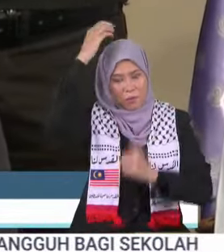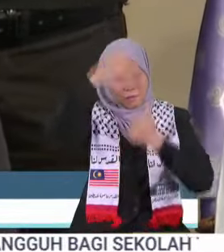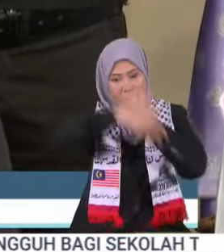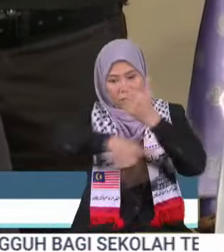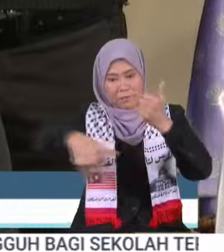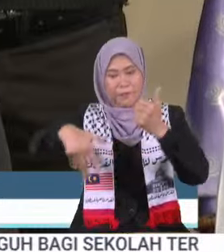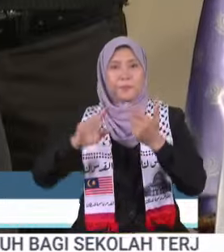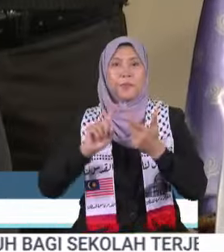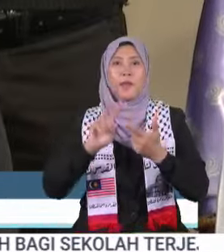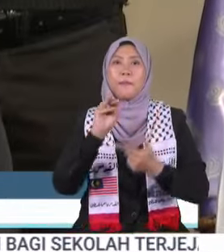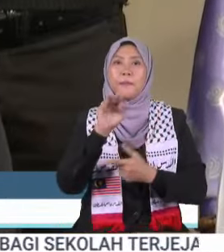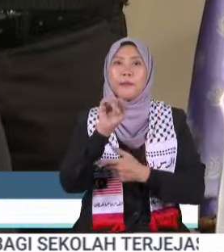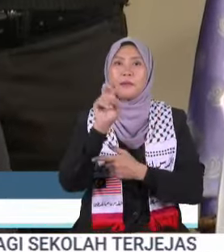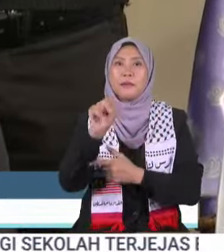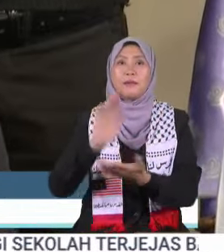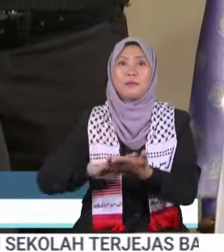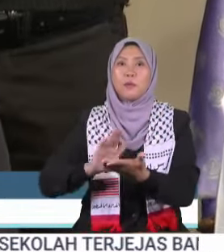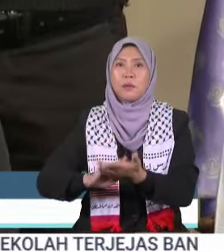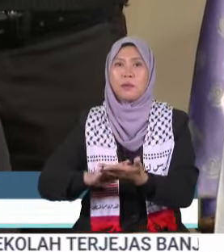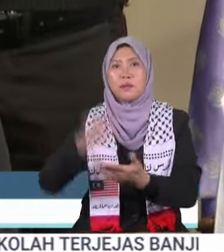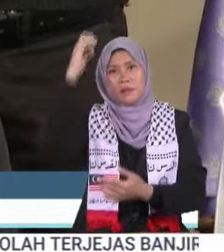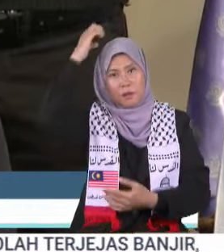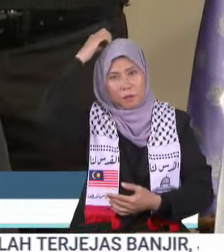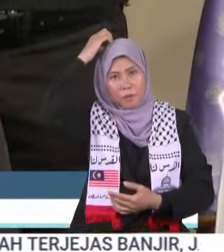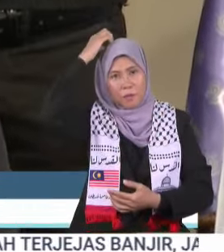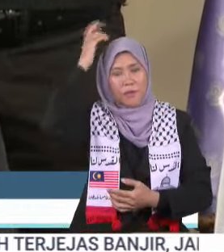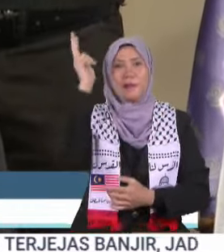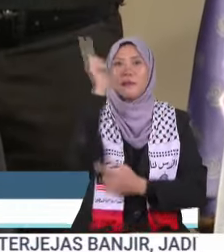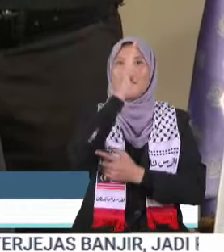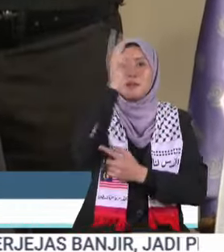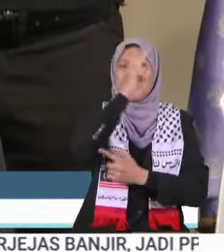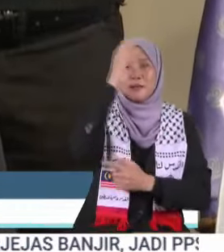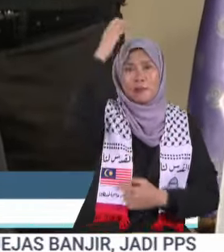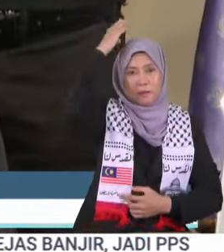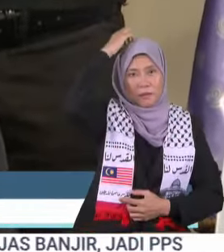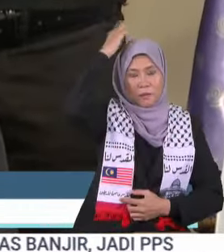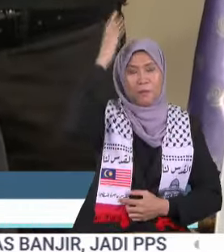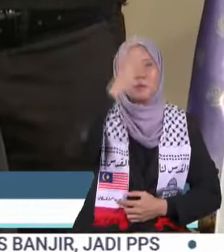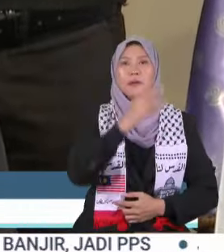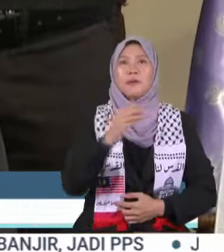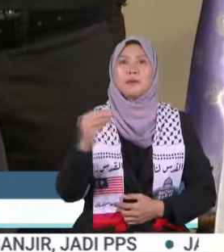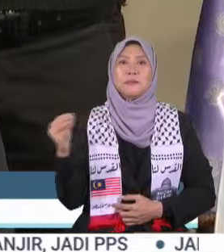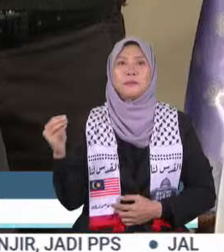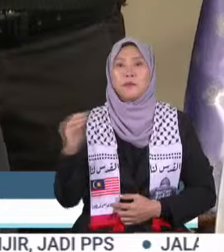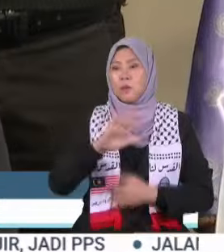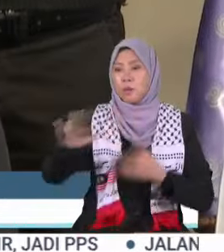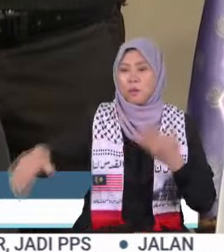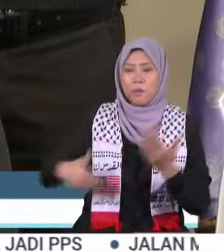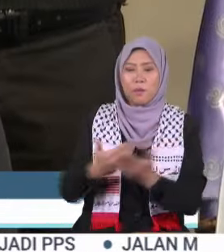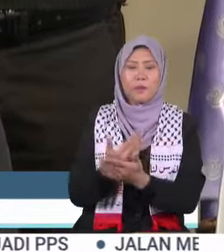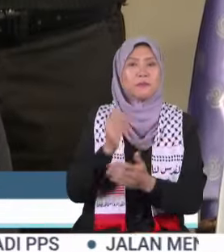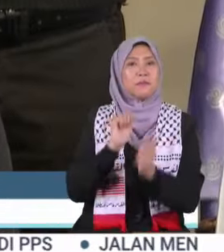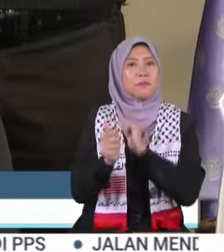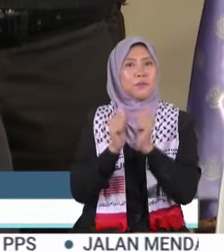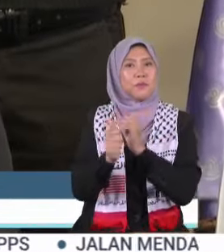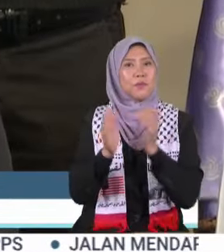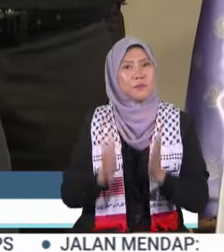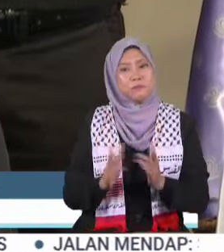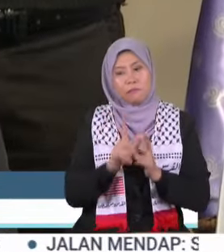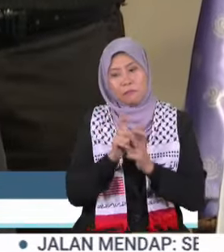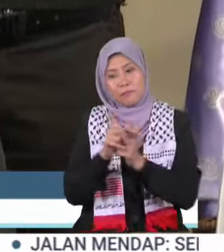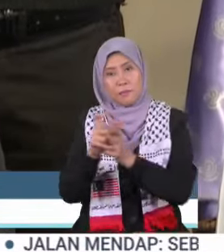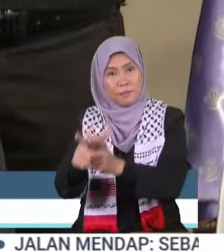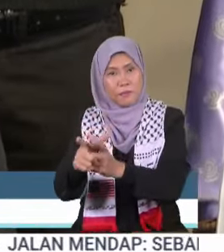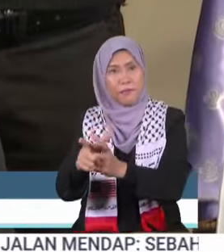Majlis sukan Sekolah Negeri Selangor kerajaan Negeri Selangor dan juga semua warga sukan olahraga